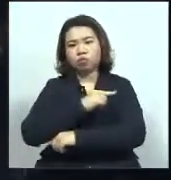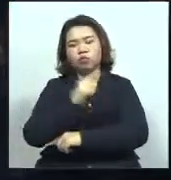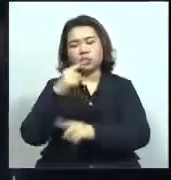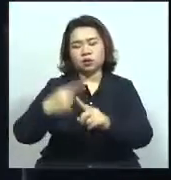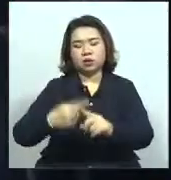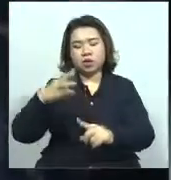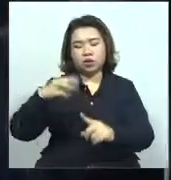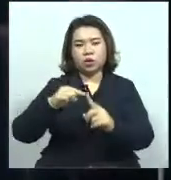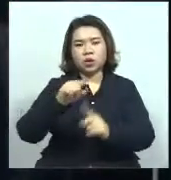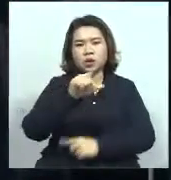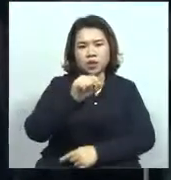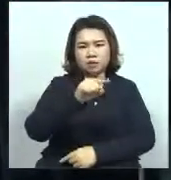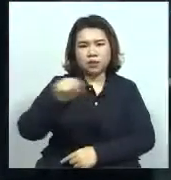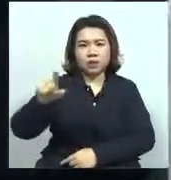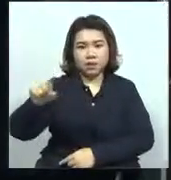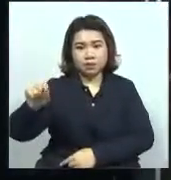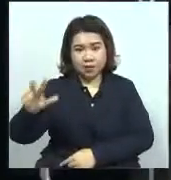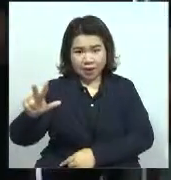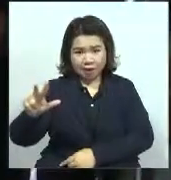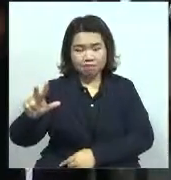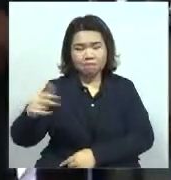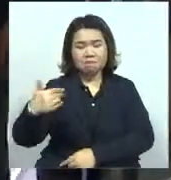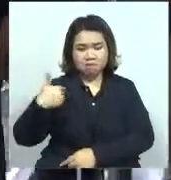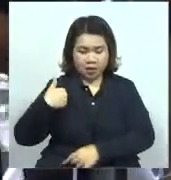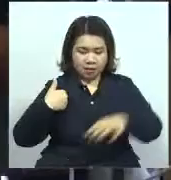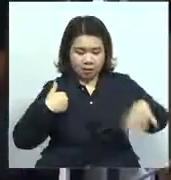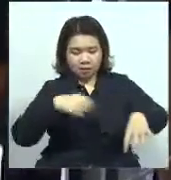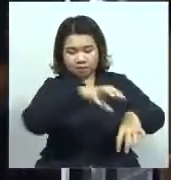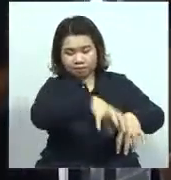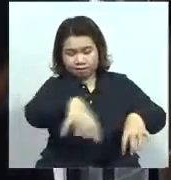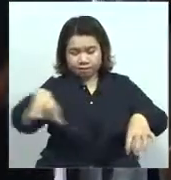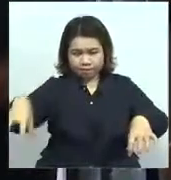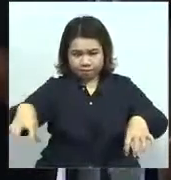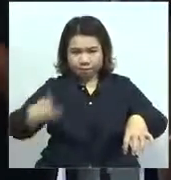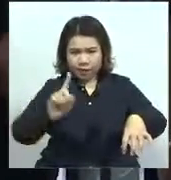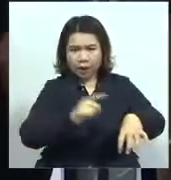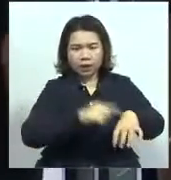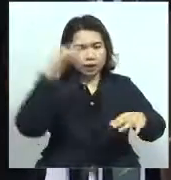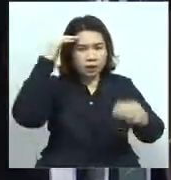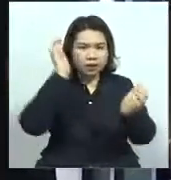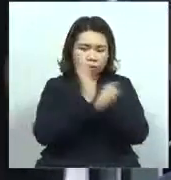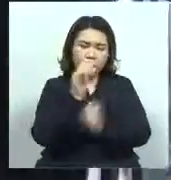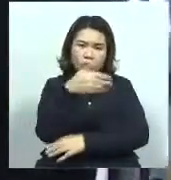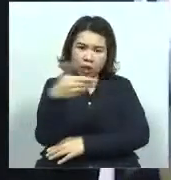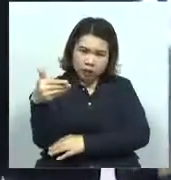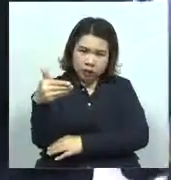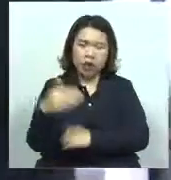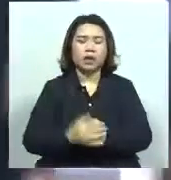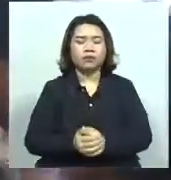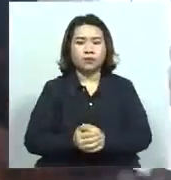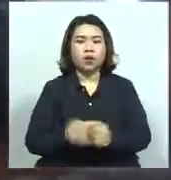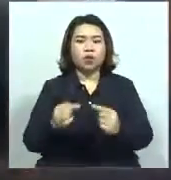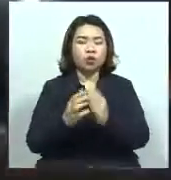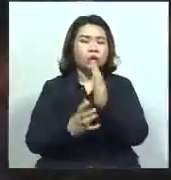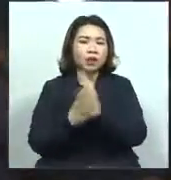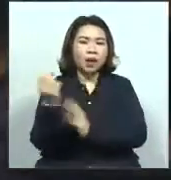ถึง23มิถุนายนมีหน่วยงานที่เกี่ยวข้องเข้าร่วมประชุมค่ะอาทิสำนักงานตำรวจแห่งชาติสำนักงานสภา